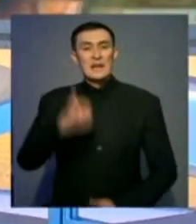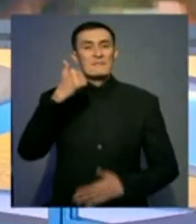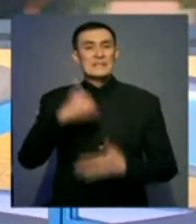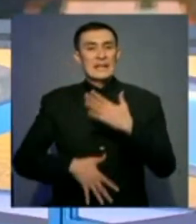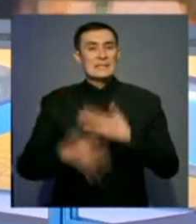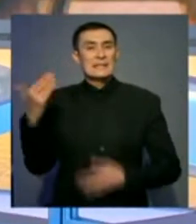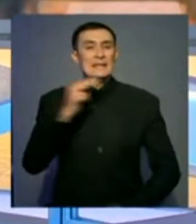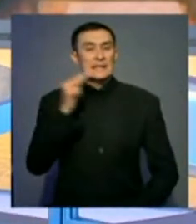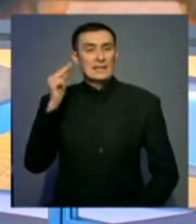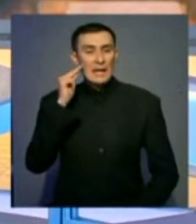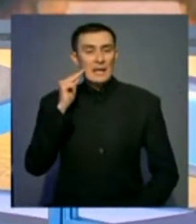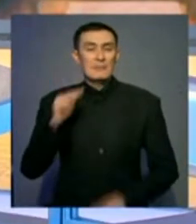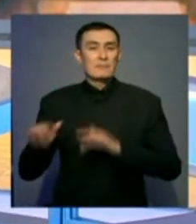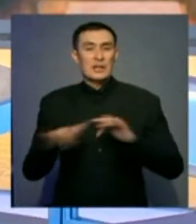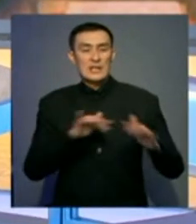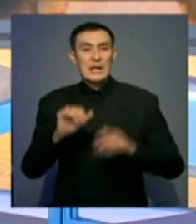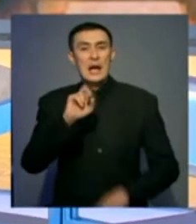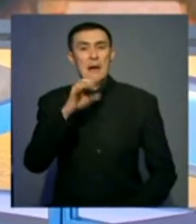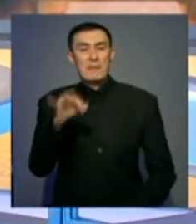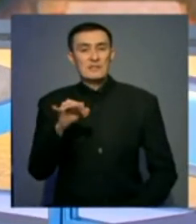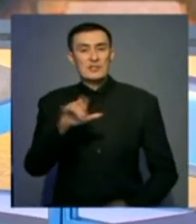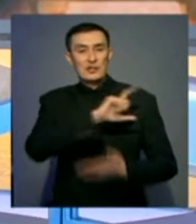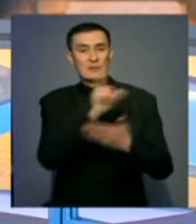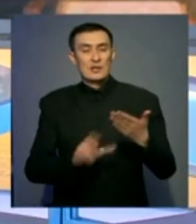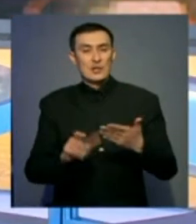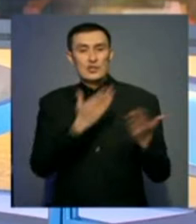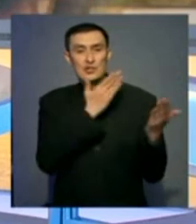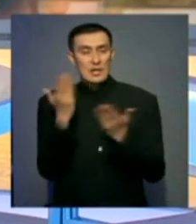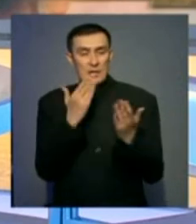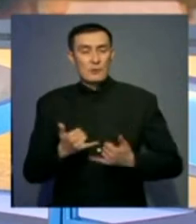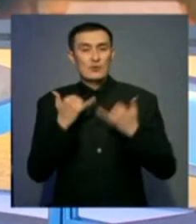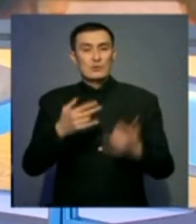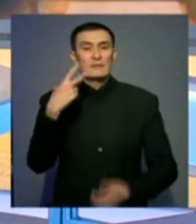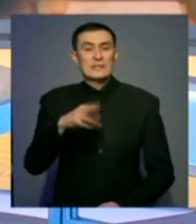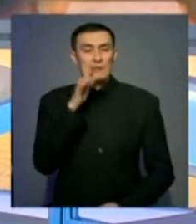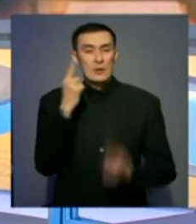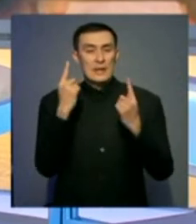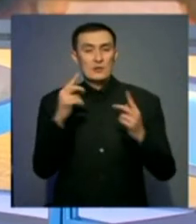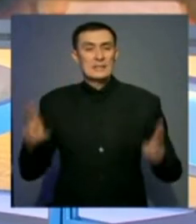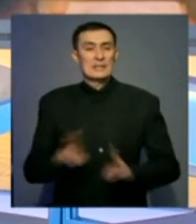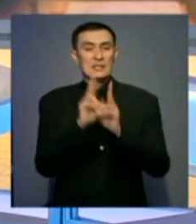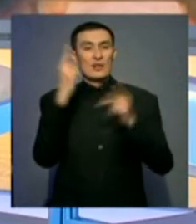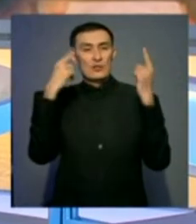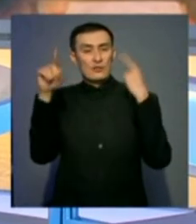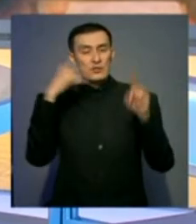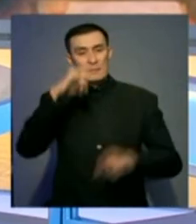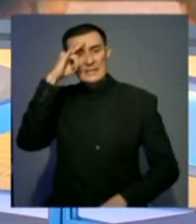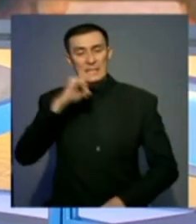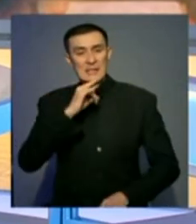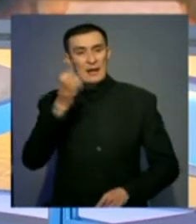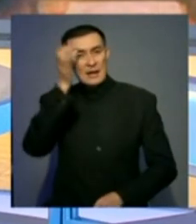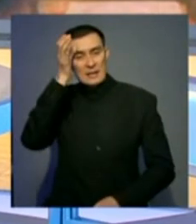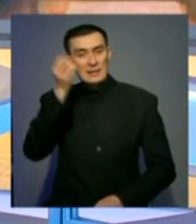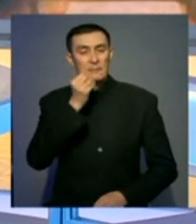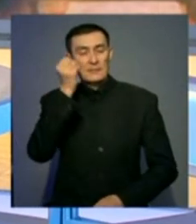В столице Китая прошли абаевские чтения. В этом году мероприятие приурочено 20-летию Астаны. С творчеством казахского акына-просветителя